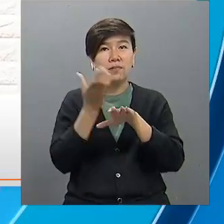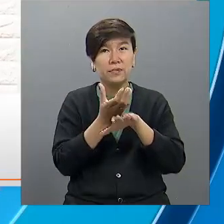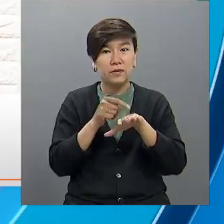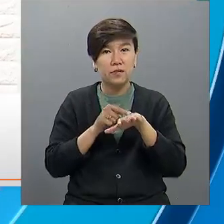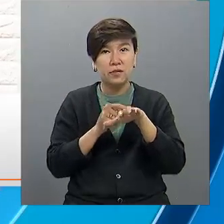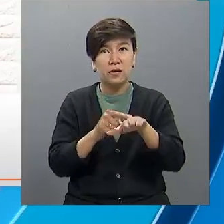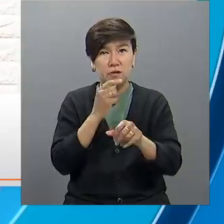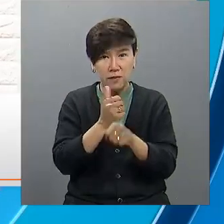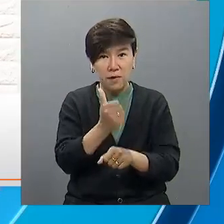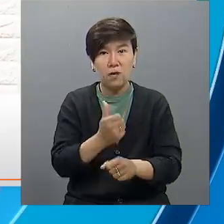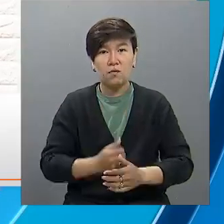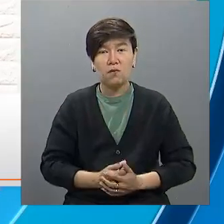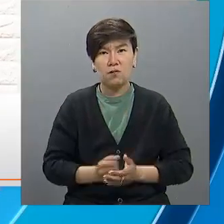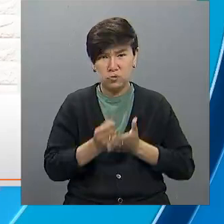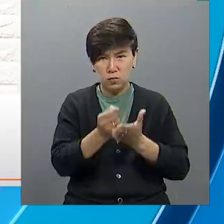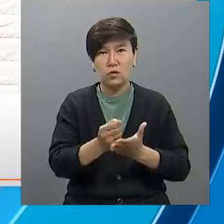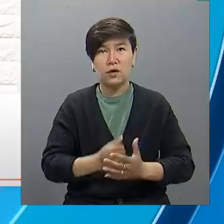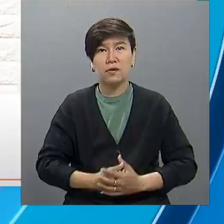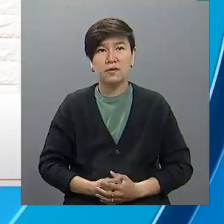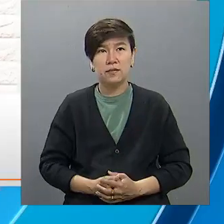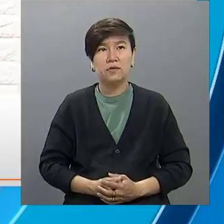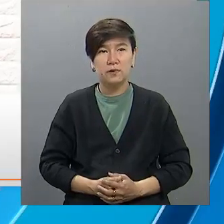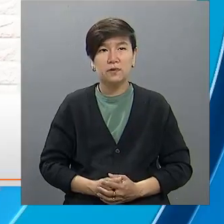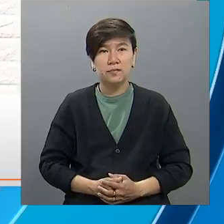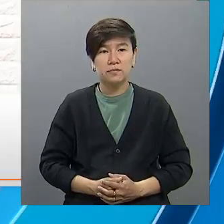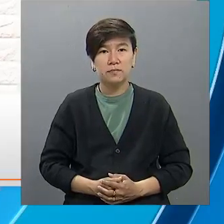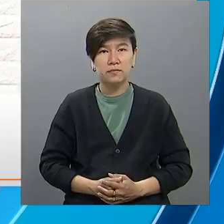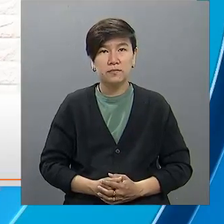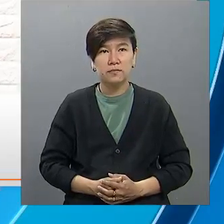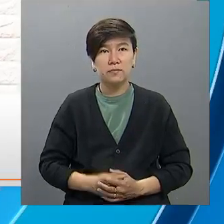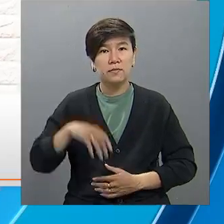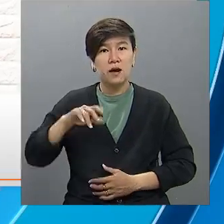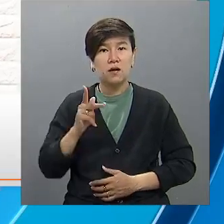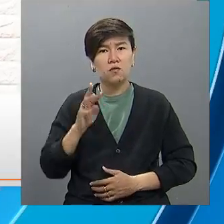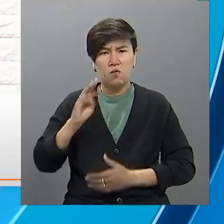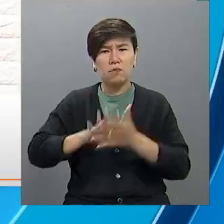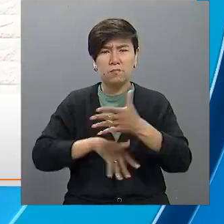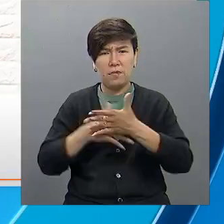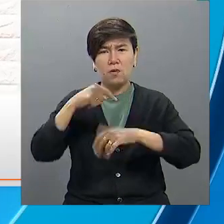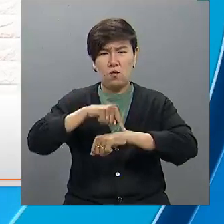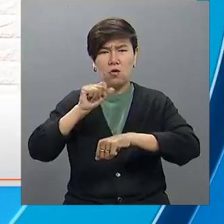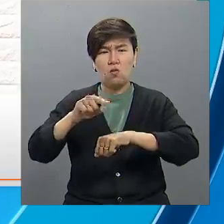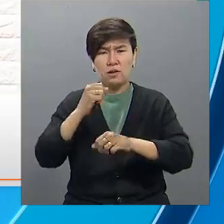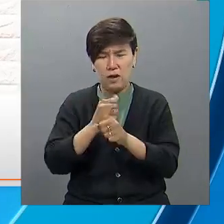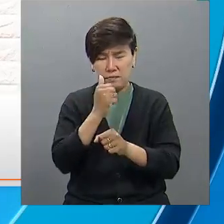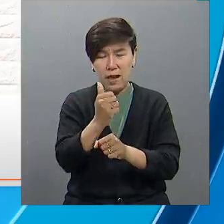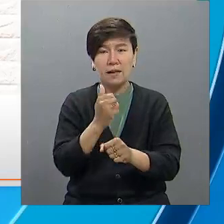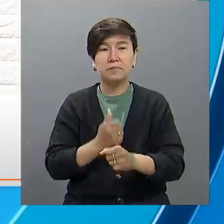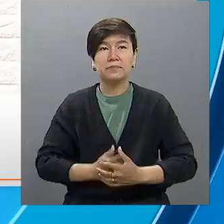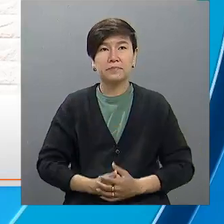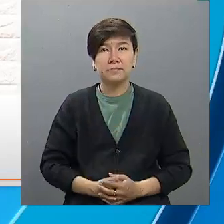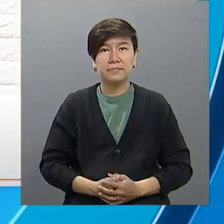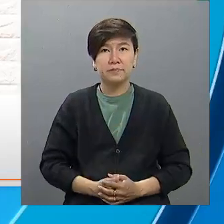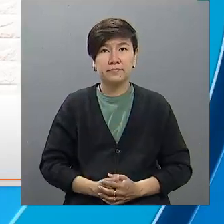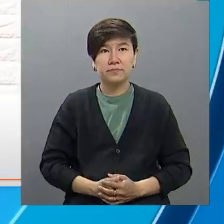ผอ. ครับครับสามารถกรมชลมีแผนเร่งด่วนดำเนินการได้ครับ ค่ะนั้นต้อง ขอให้ทางอบต.